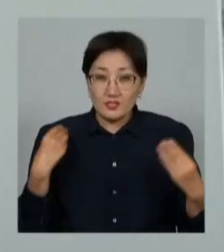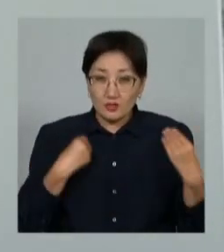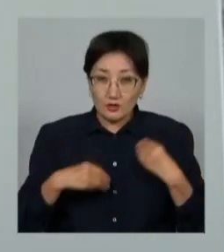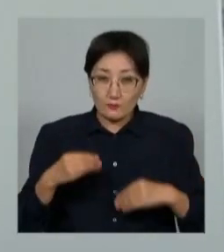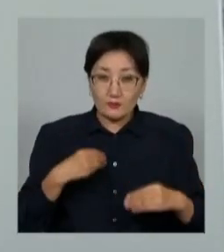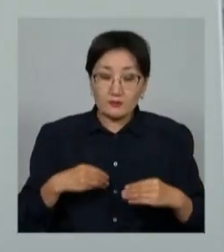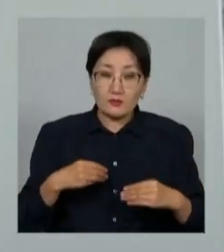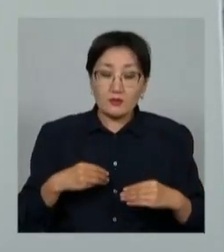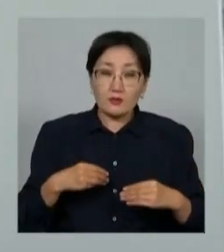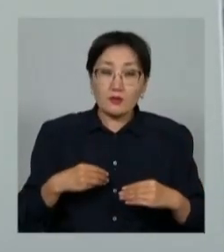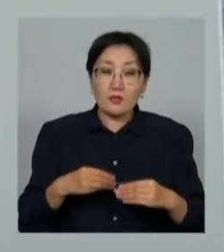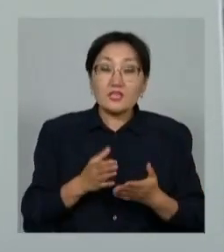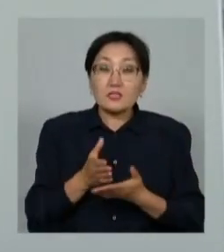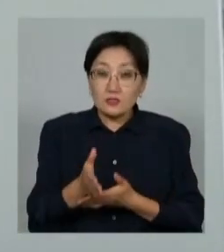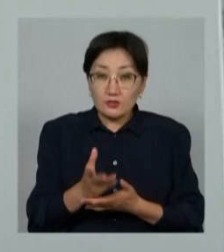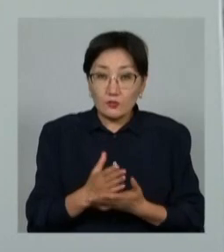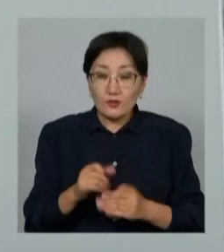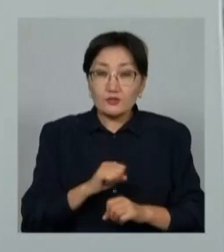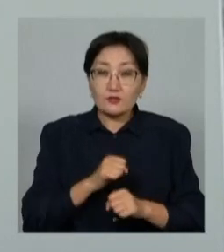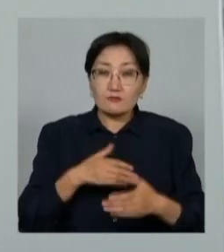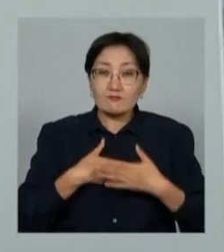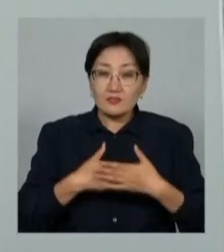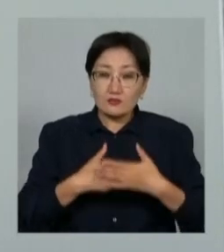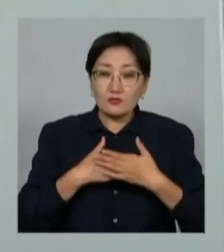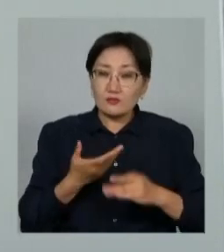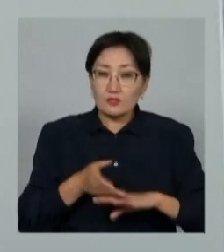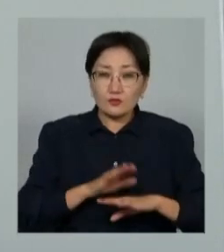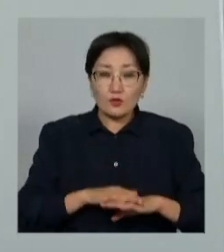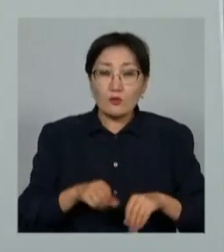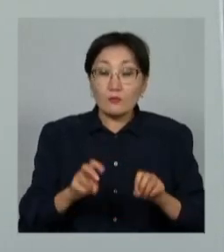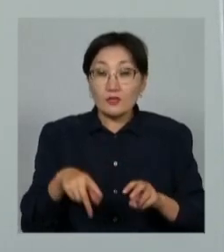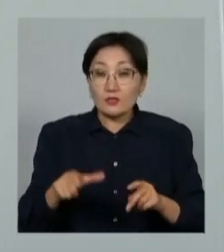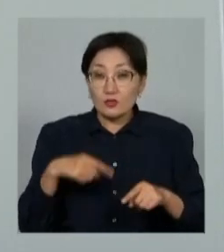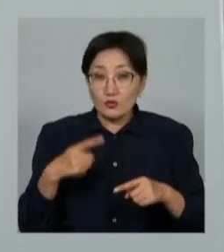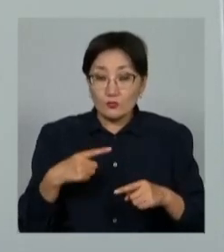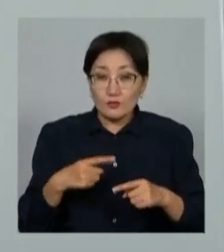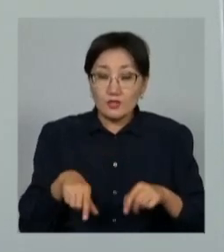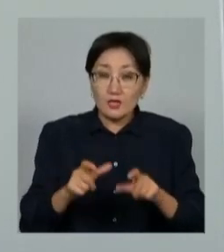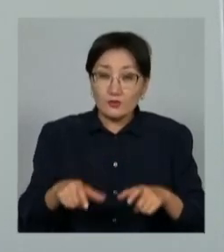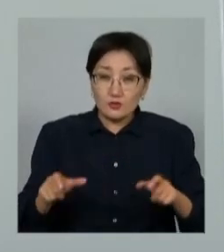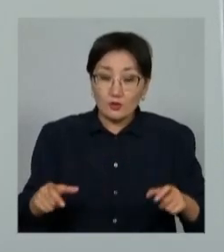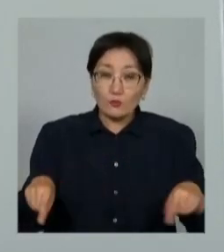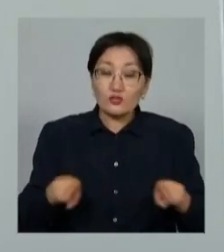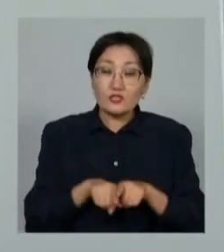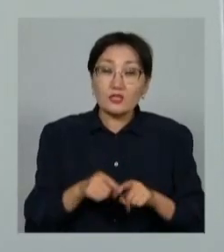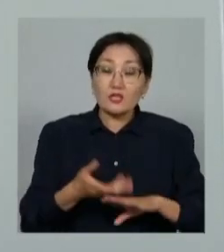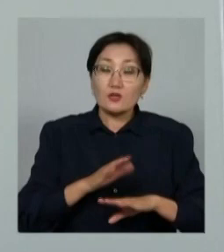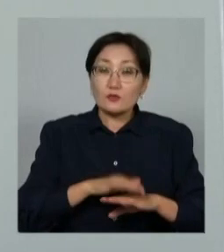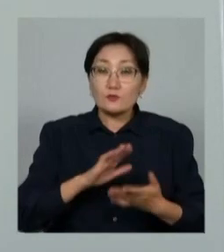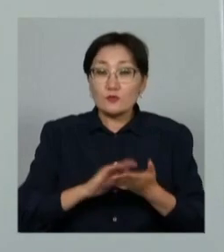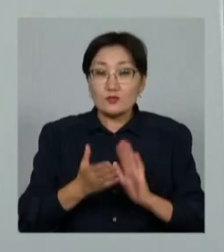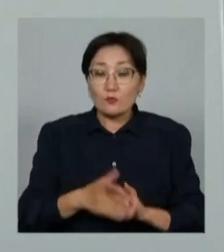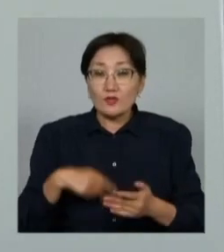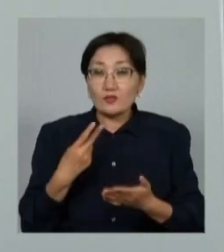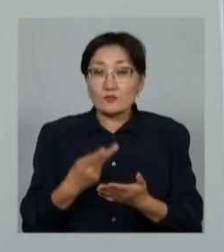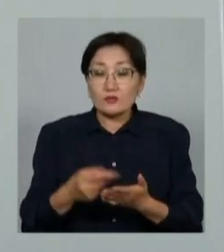киімдерді киіп кірдік, демалу өте ауыр. Мамандардың айтуынша, адамдардың осындай ауыр халге